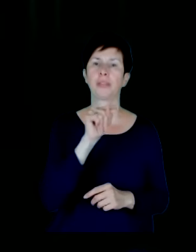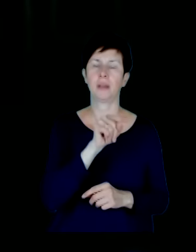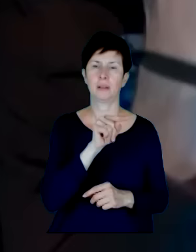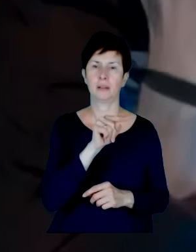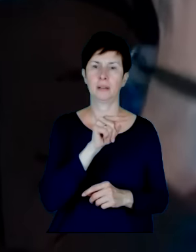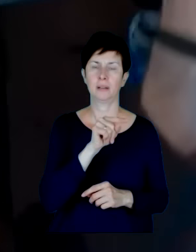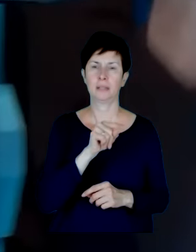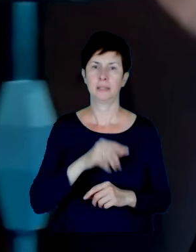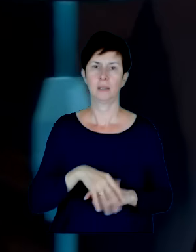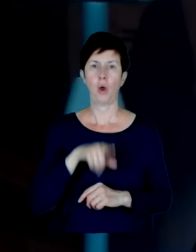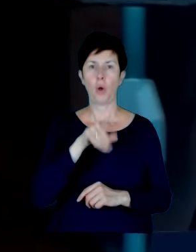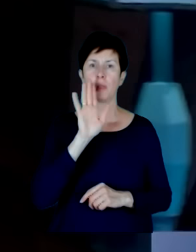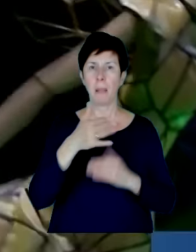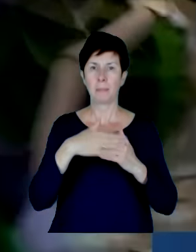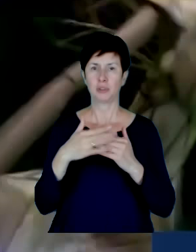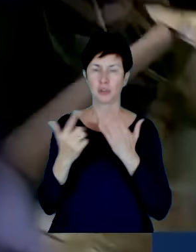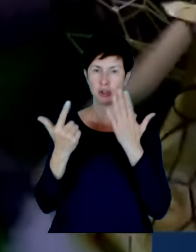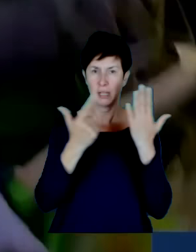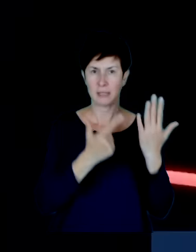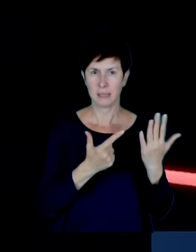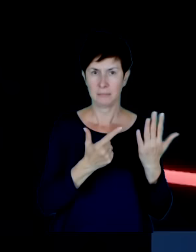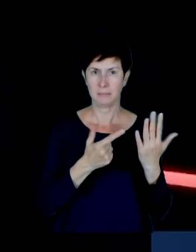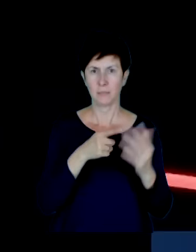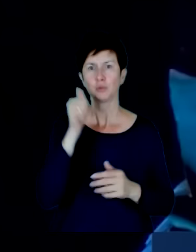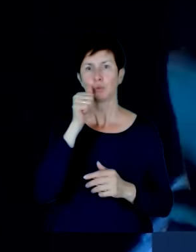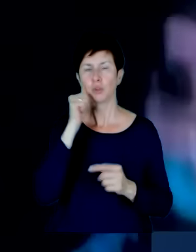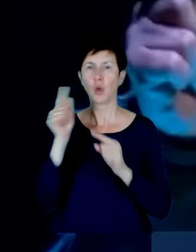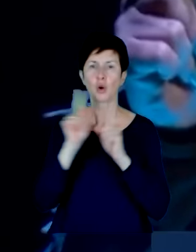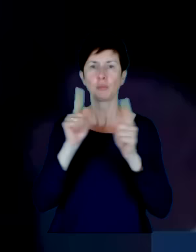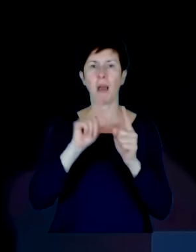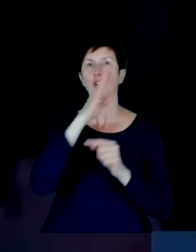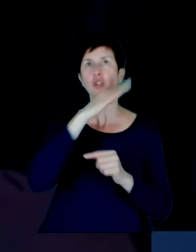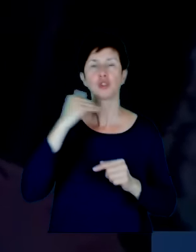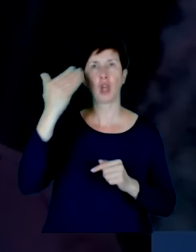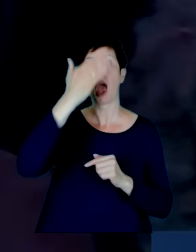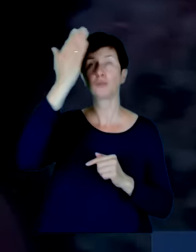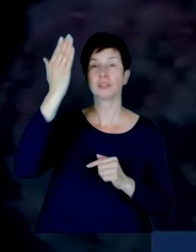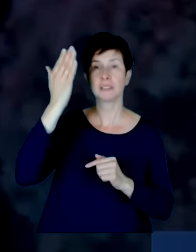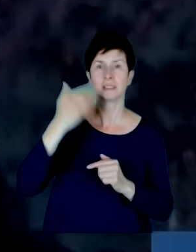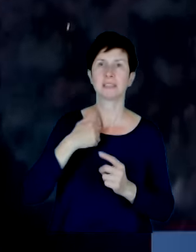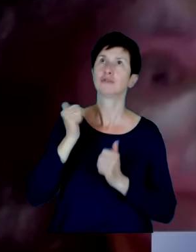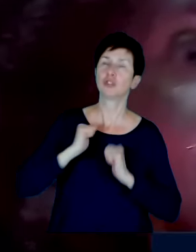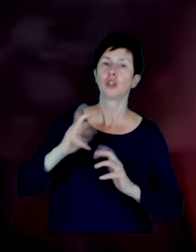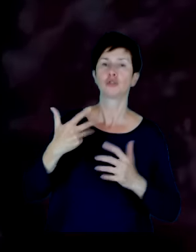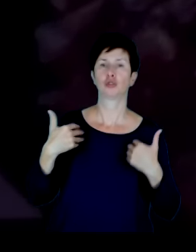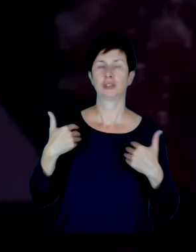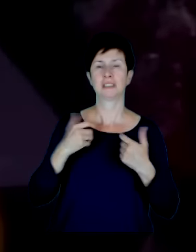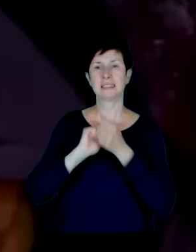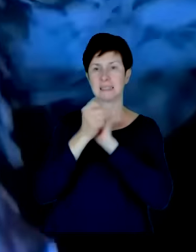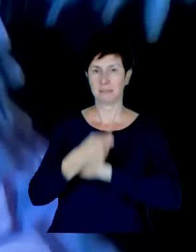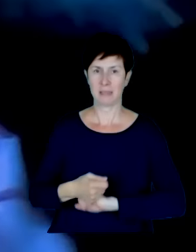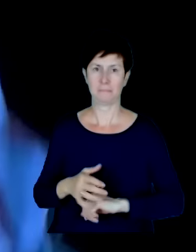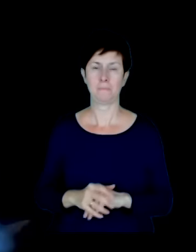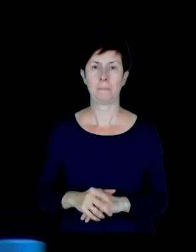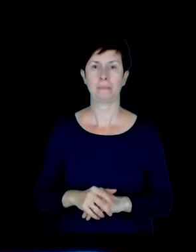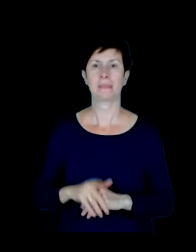prawie 7 lat od i Luna codziennie rozmawiają z księżycem i czekają aż w ich życiu coś się zmieni Spotkanie z Innym ma pozwolić uwierzyć